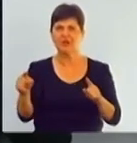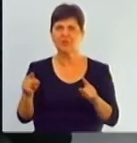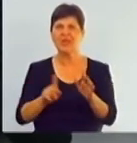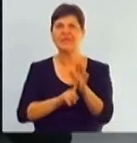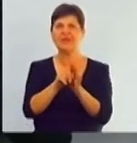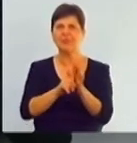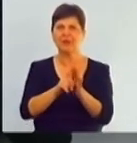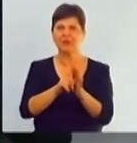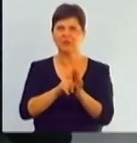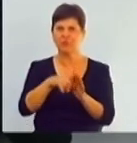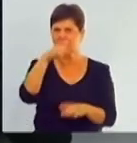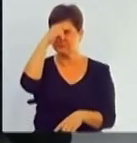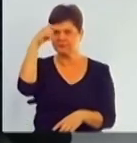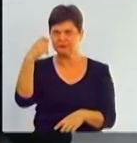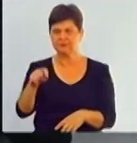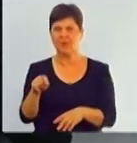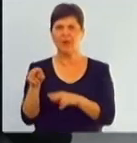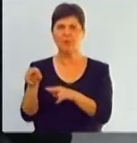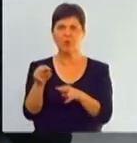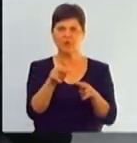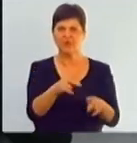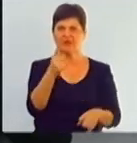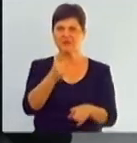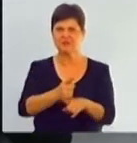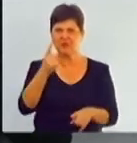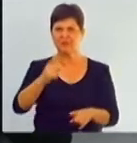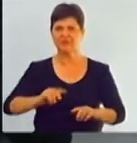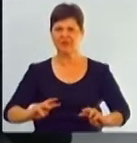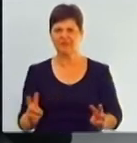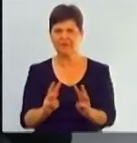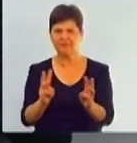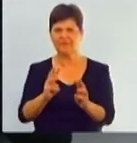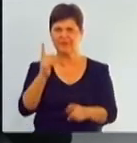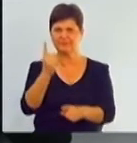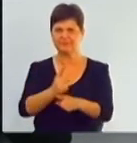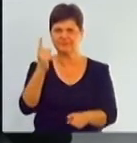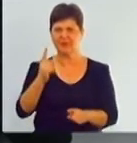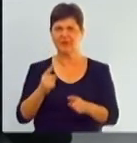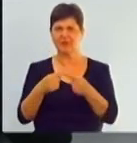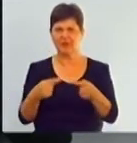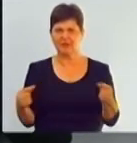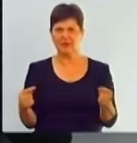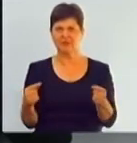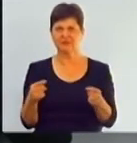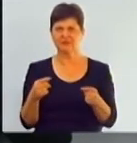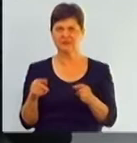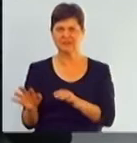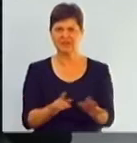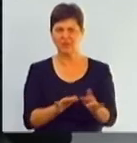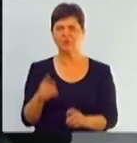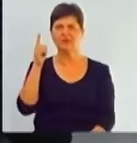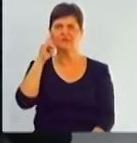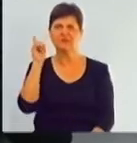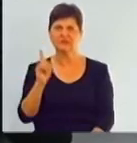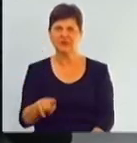заборони полювання, заборони розводення багаття і ряд інших заходів. Також я знаю, що